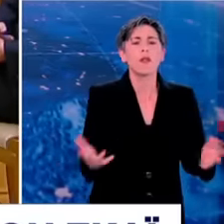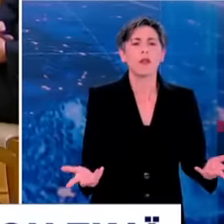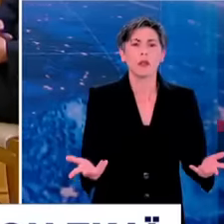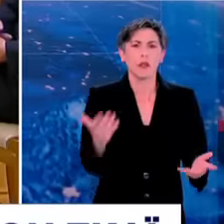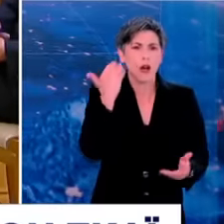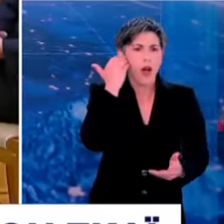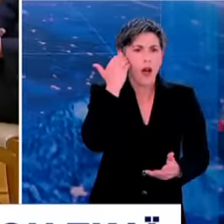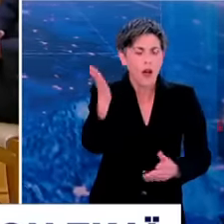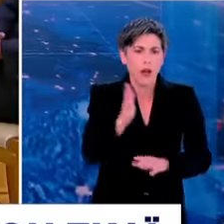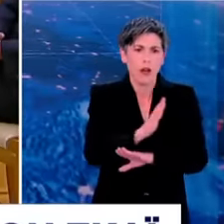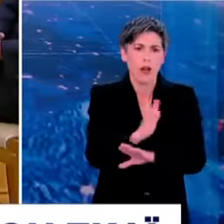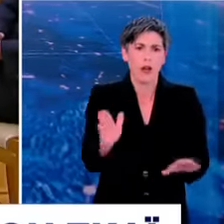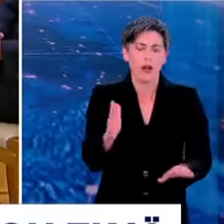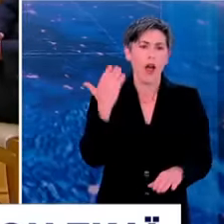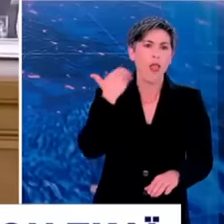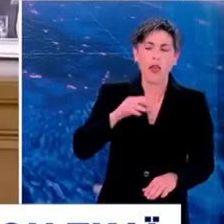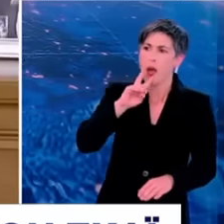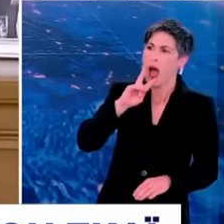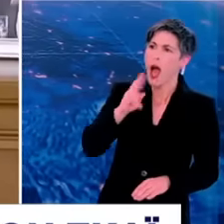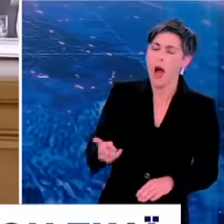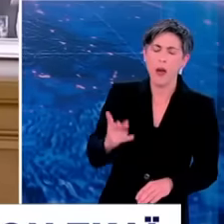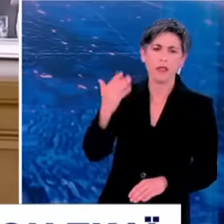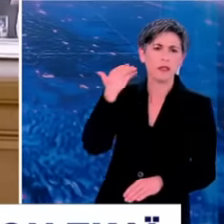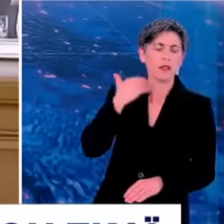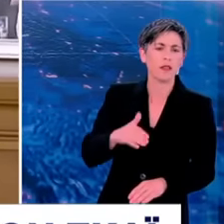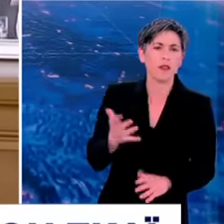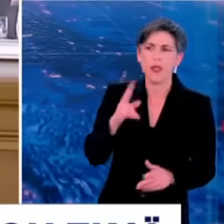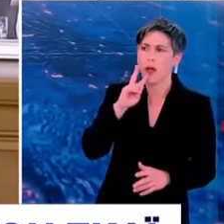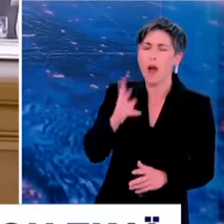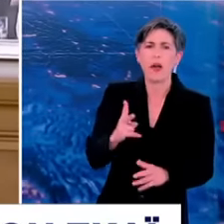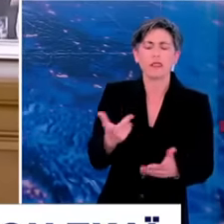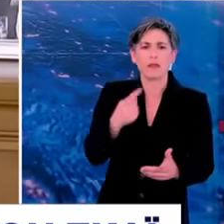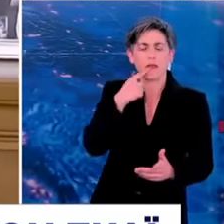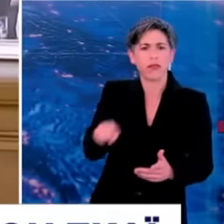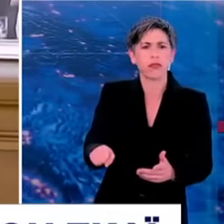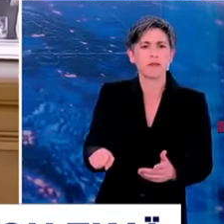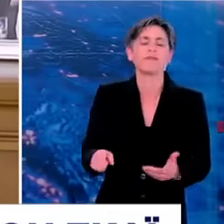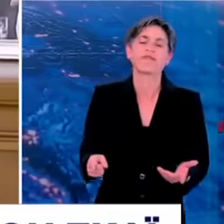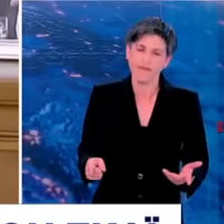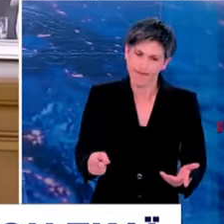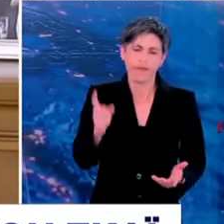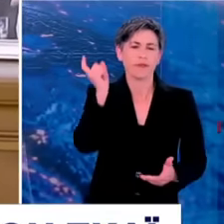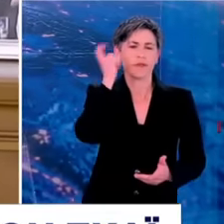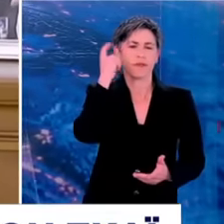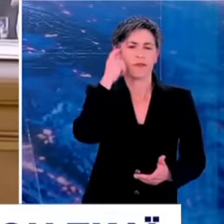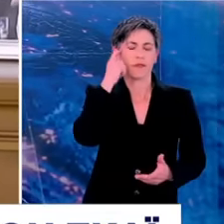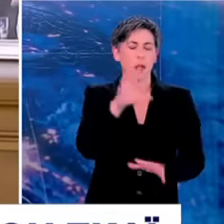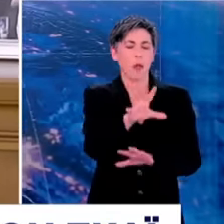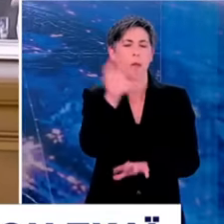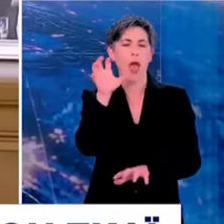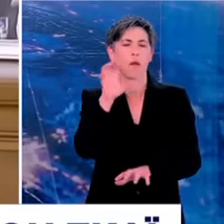τις οποίες εξεστόμησε το θύμα της επίθεσης, καταλαβαίνει, νομίζω, καταλήγει σε συμπεράσματα κατά το